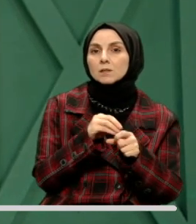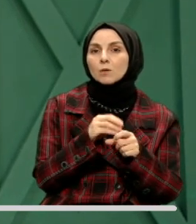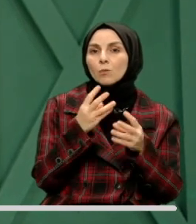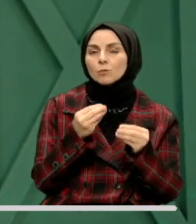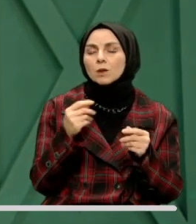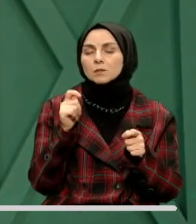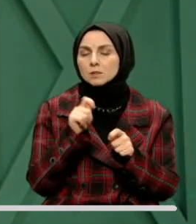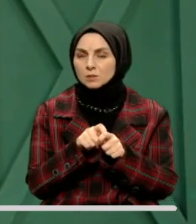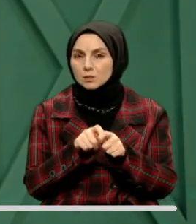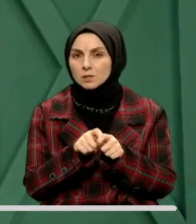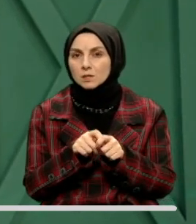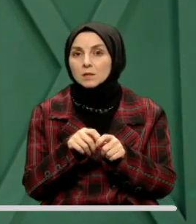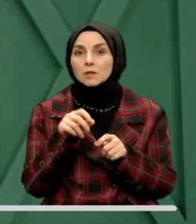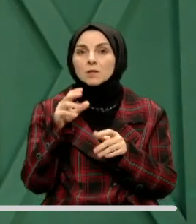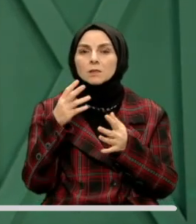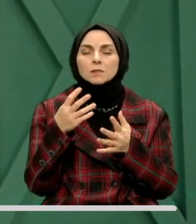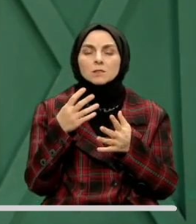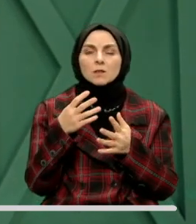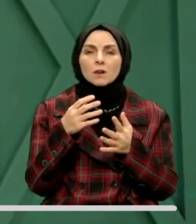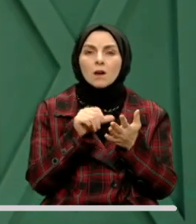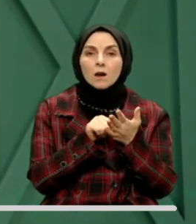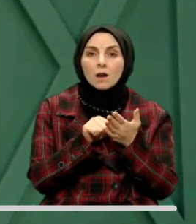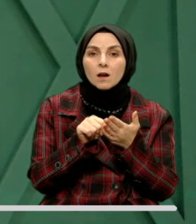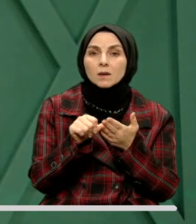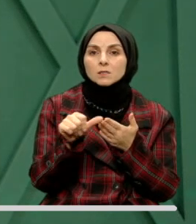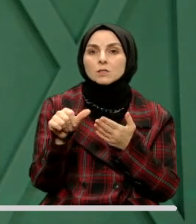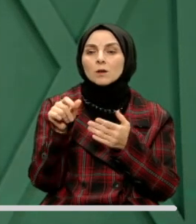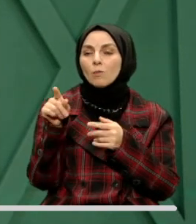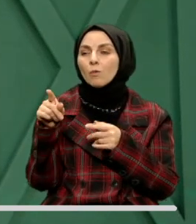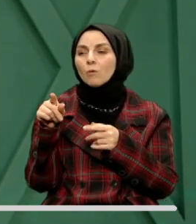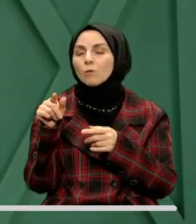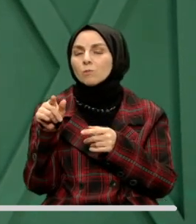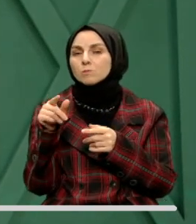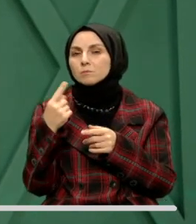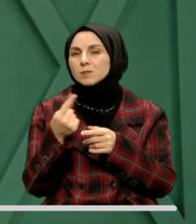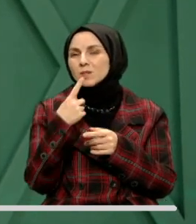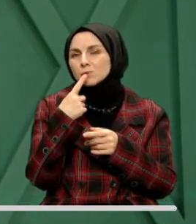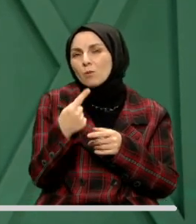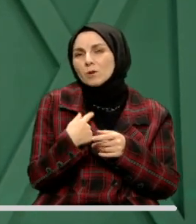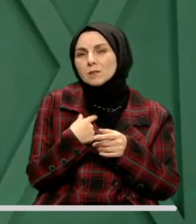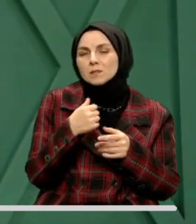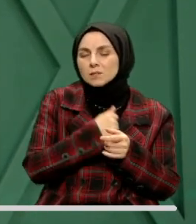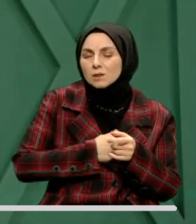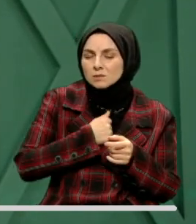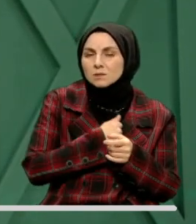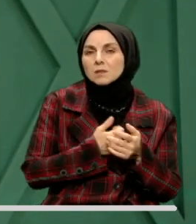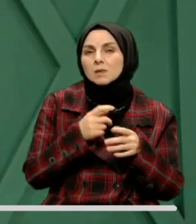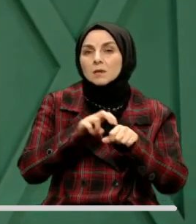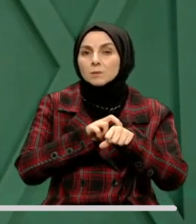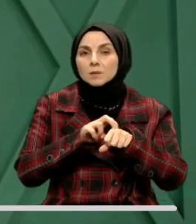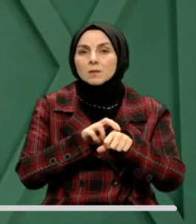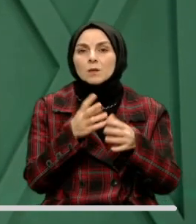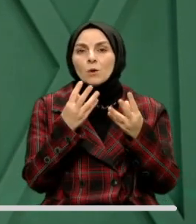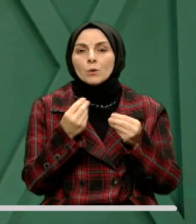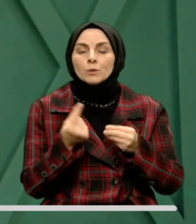işleri, çiçeği, böceği, onu bunu, o bana bunu söyledi, bu bana bunu söyledi, öfkeleri, birisinin hakkımda bana söylediği şeyler, ben ona